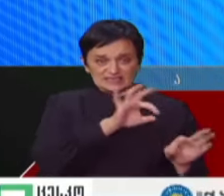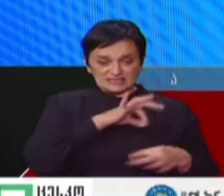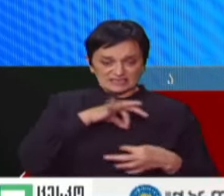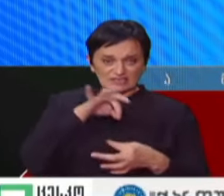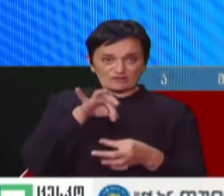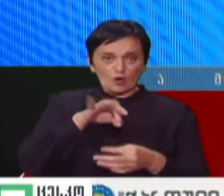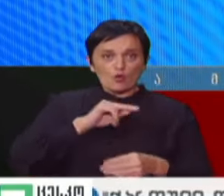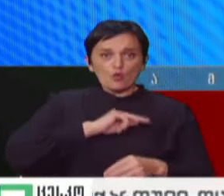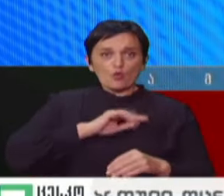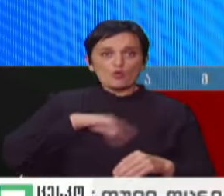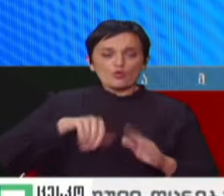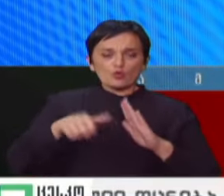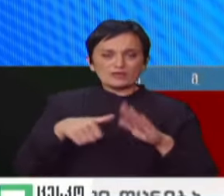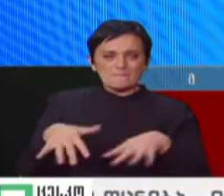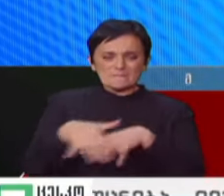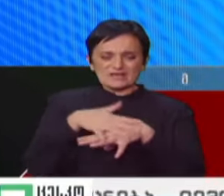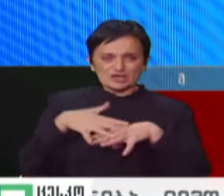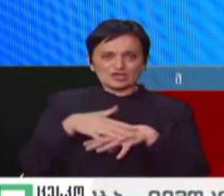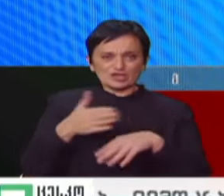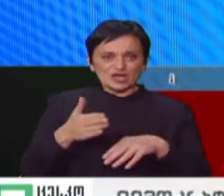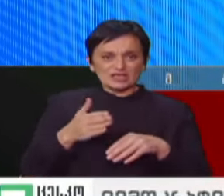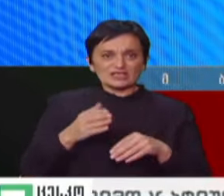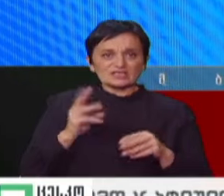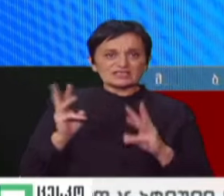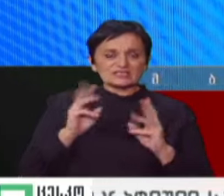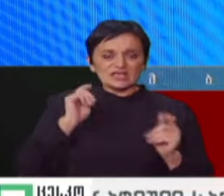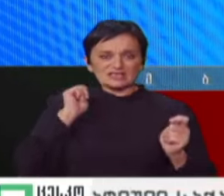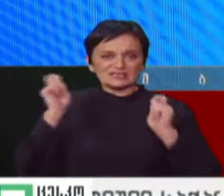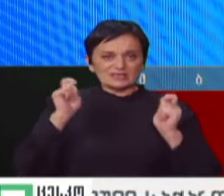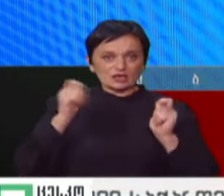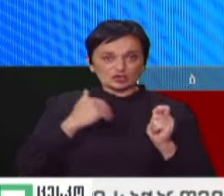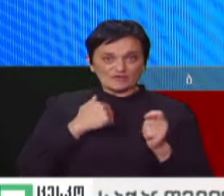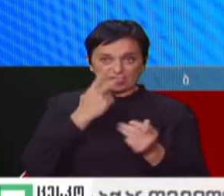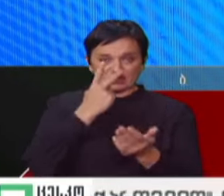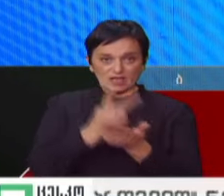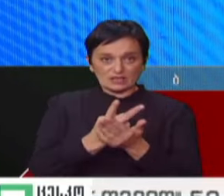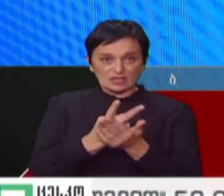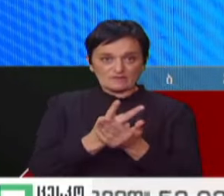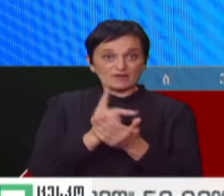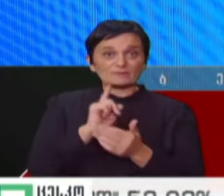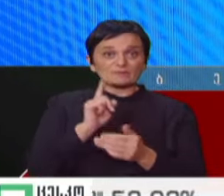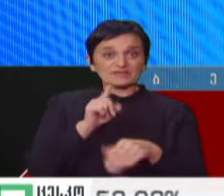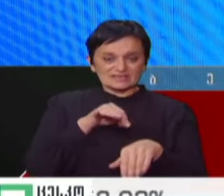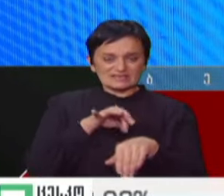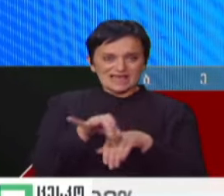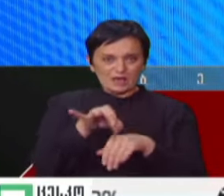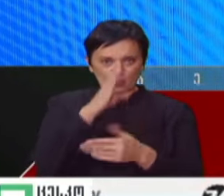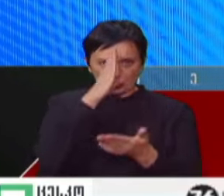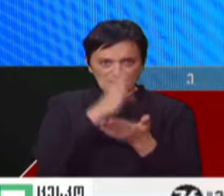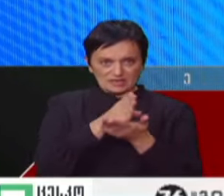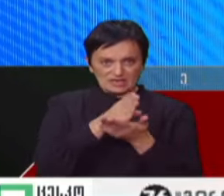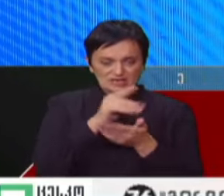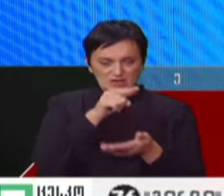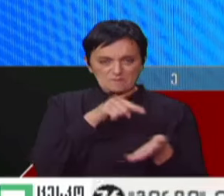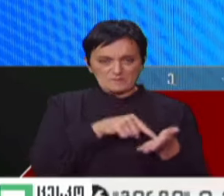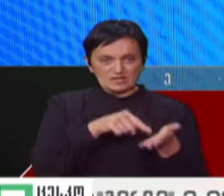მეგობრებო, უსაქმურები და ბირჟავიკები, ცეცხლი ზარი დავცეთ ჩვენს დანახვაზე. ანუ ძალადობის პირდაპირ მითითება.